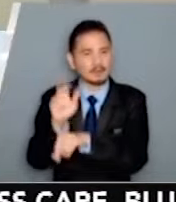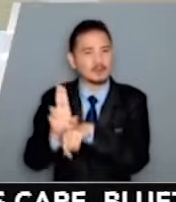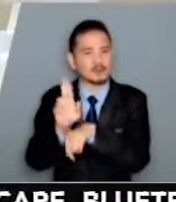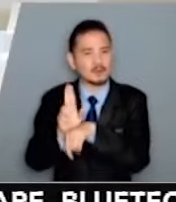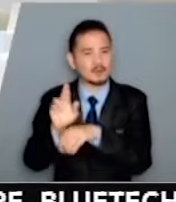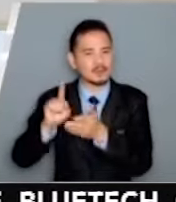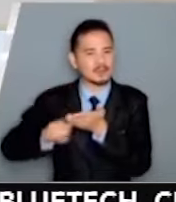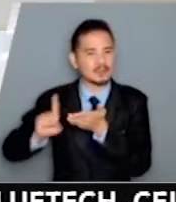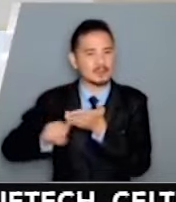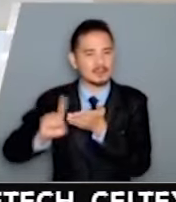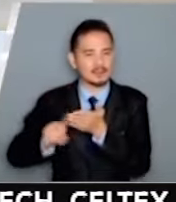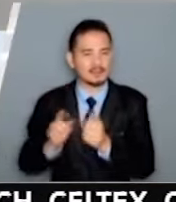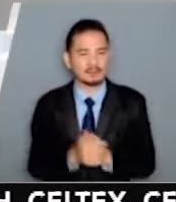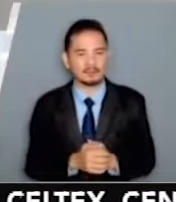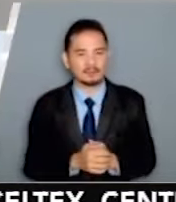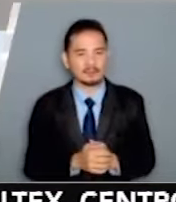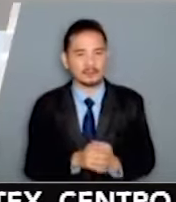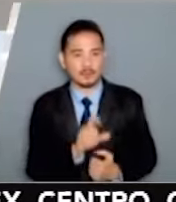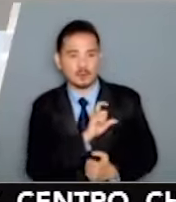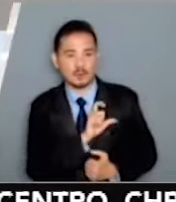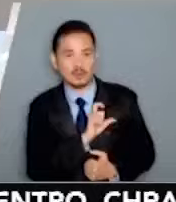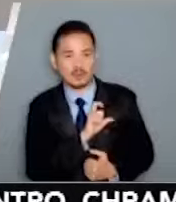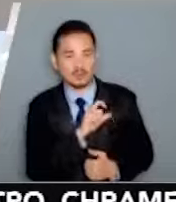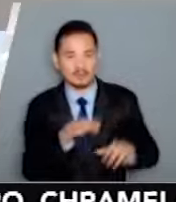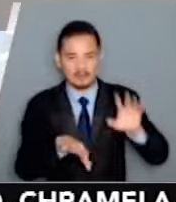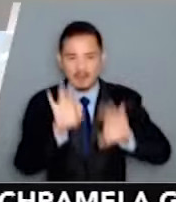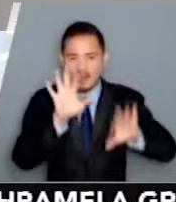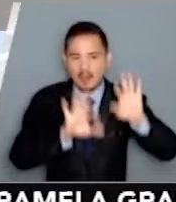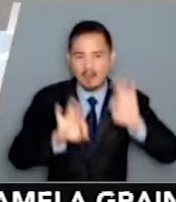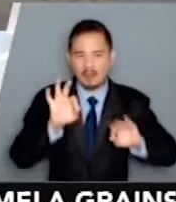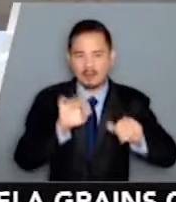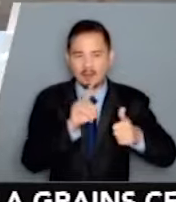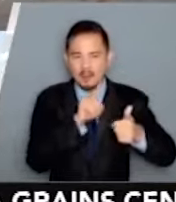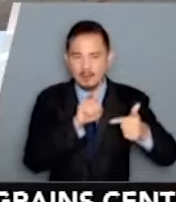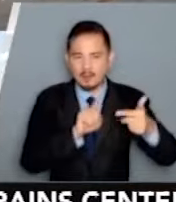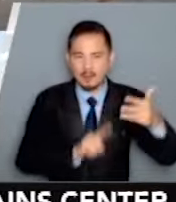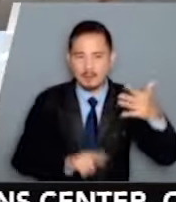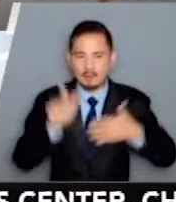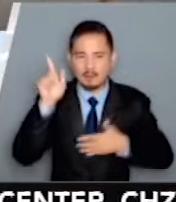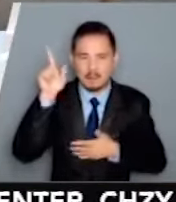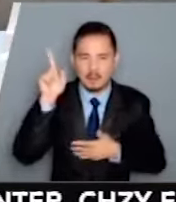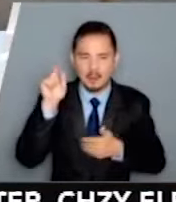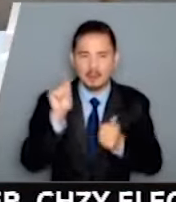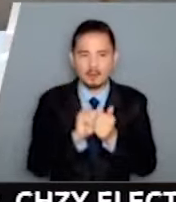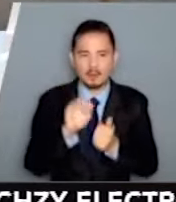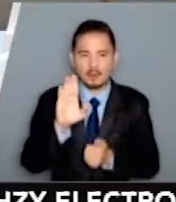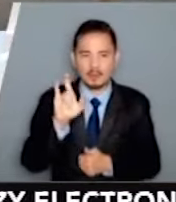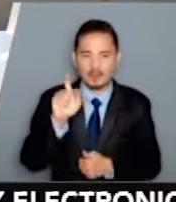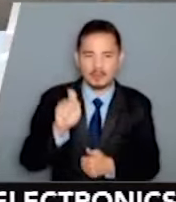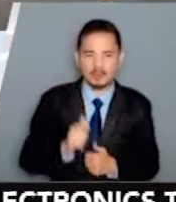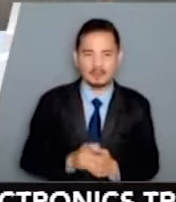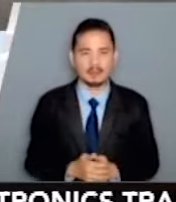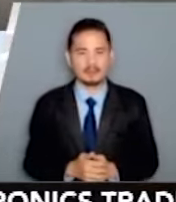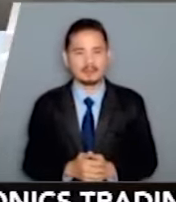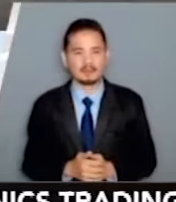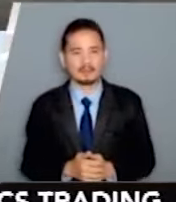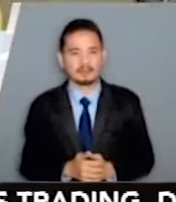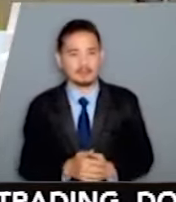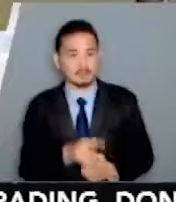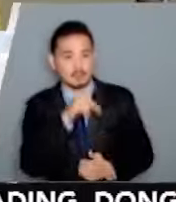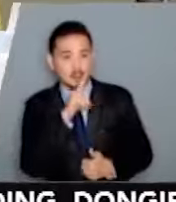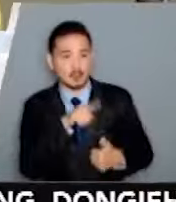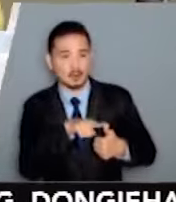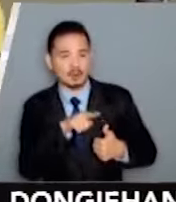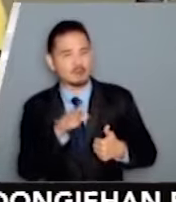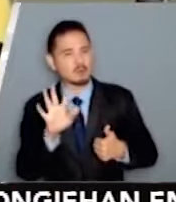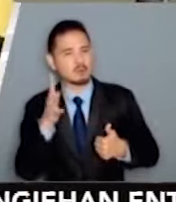pulisya, nakuha rin sa mga sospek ang dalawang baril na kargado ng mga bala. Itinanggi ng lalaking sospek na may kinalaman siya sa krimen.